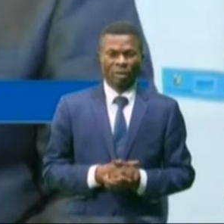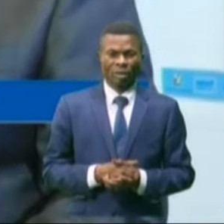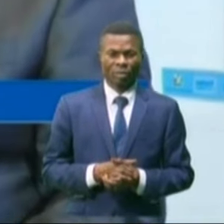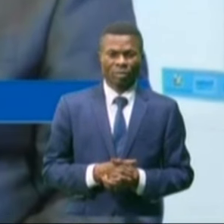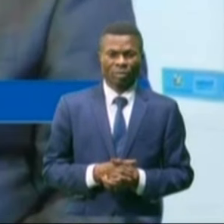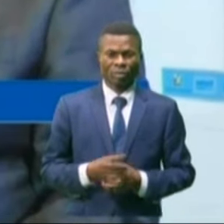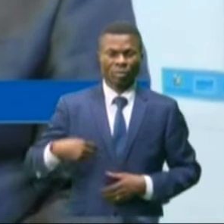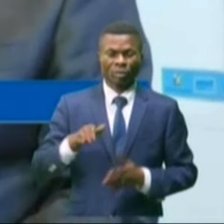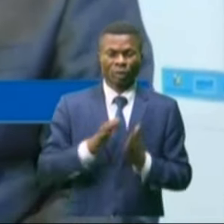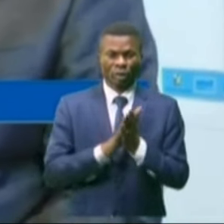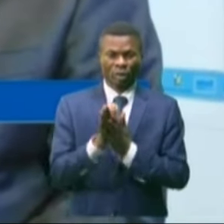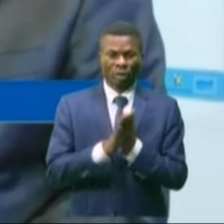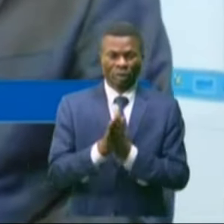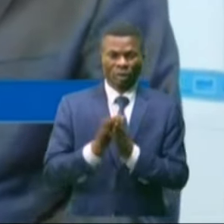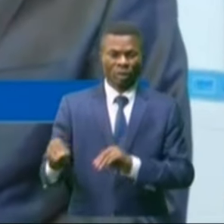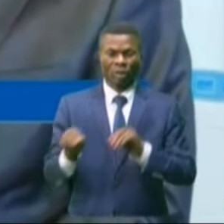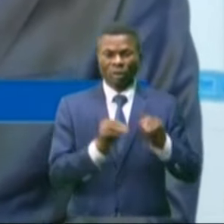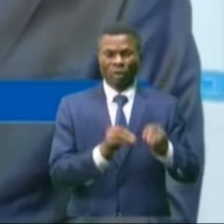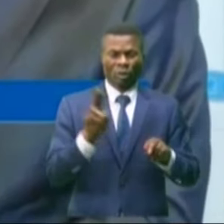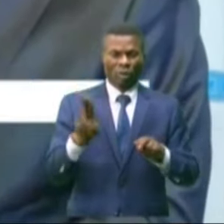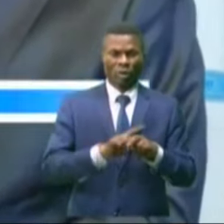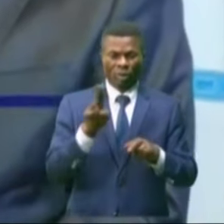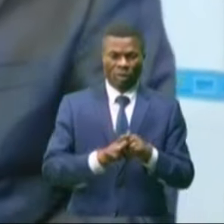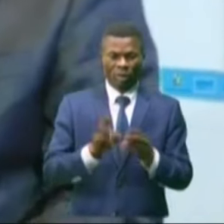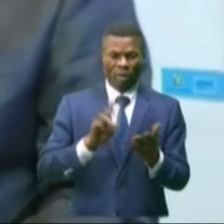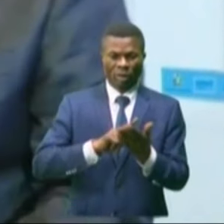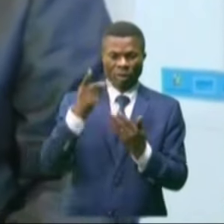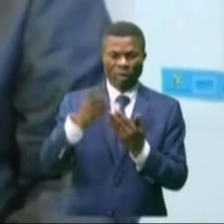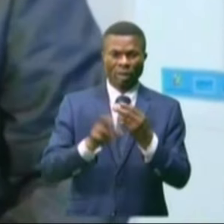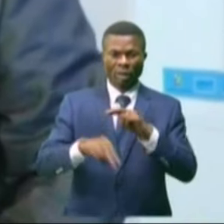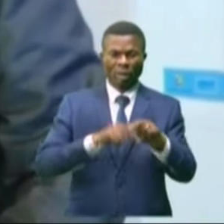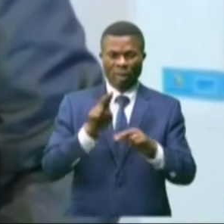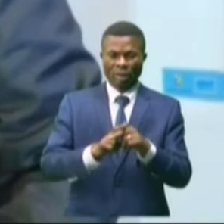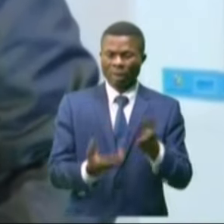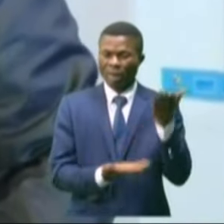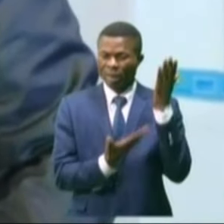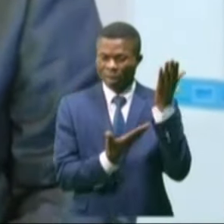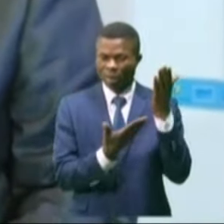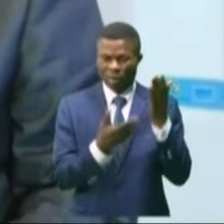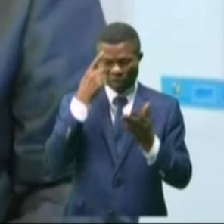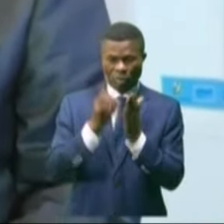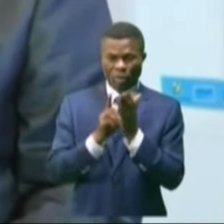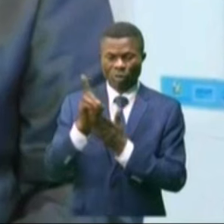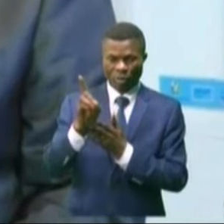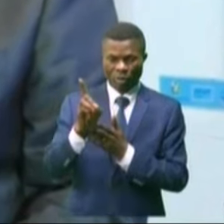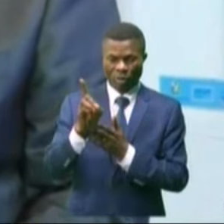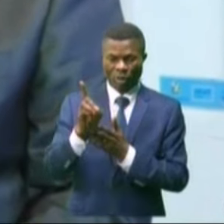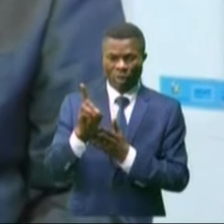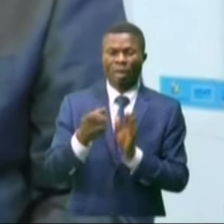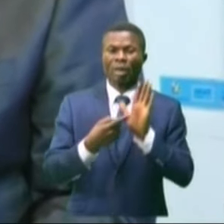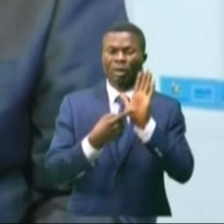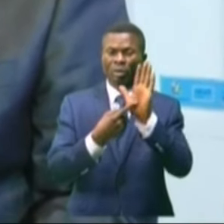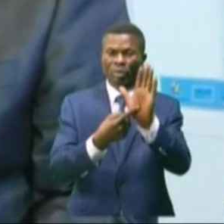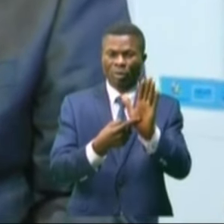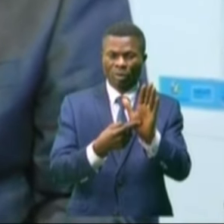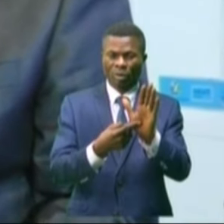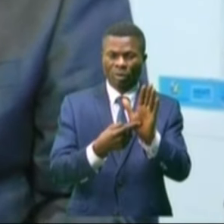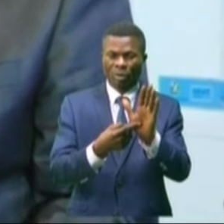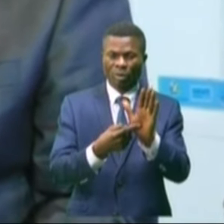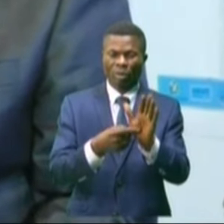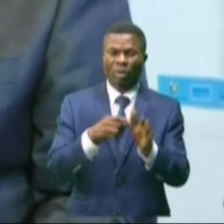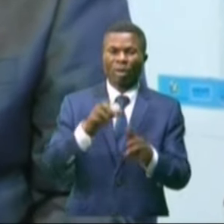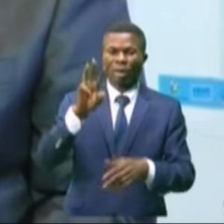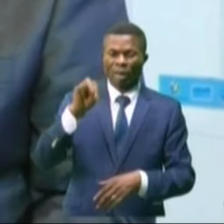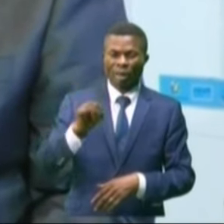la mise en œuvre du nouveau plan national stratégique de développement représente un pas